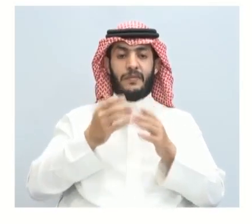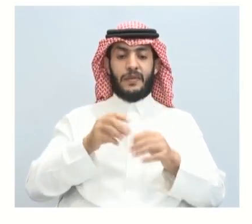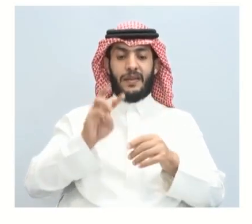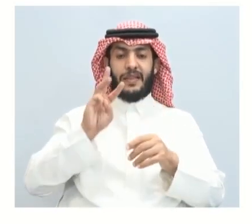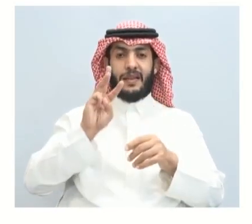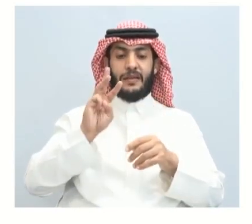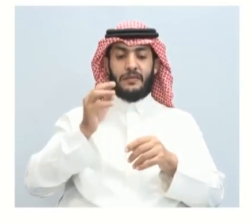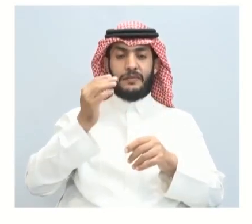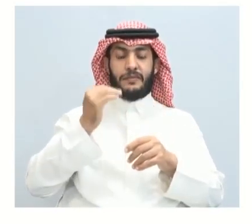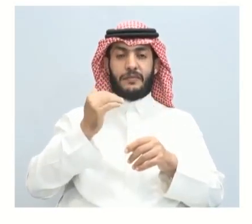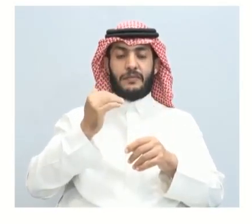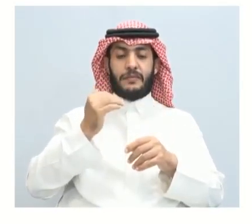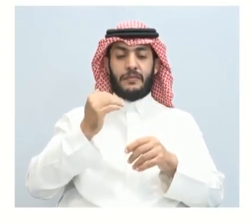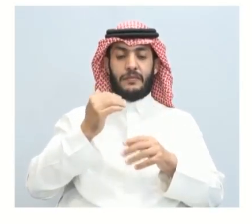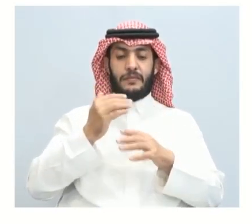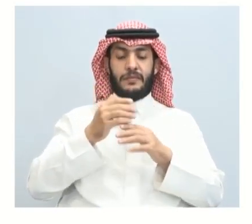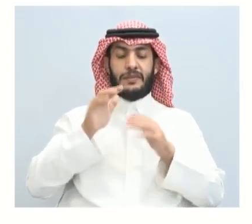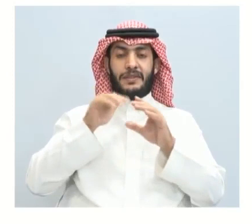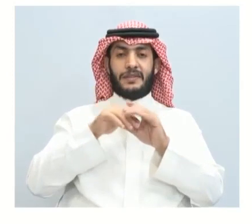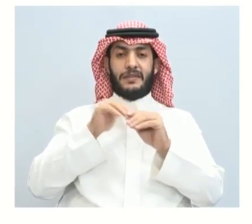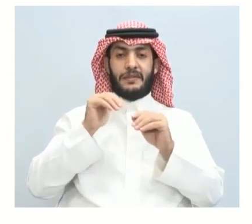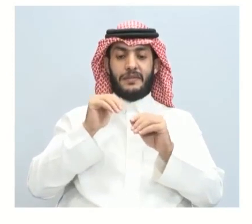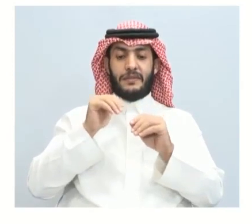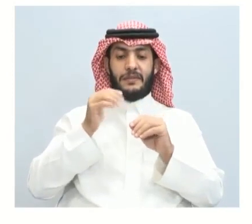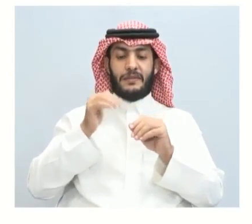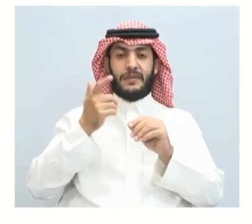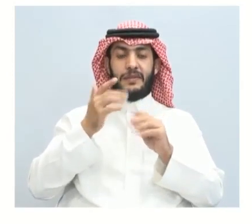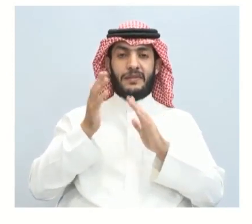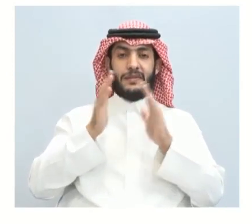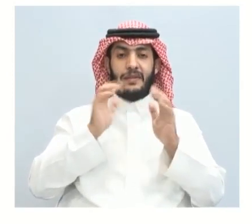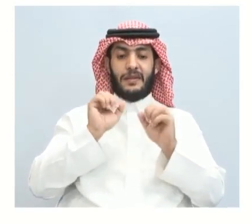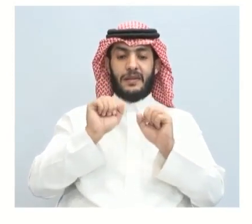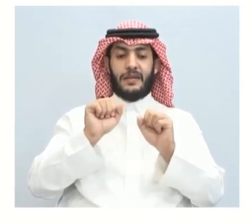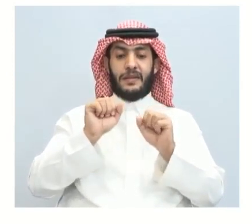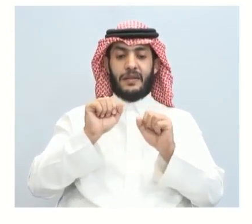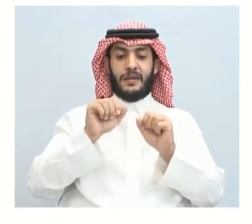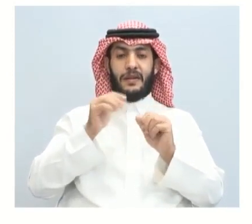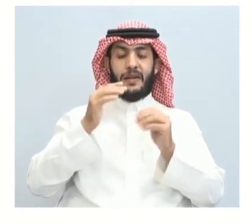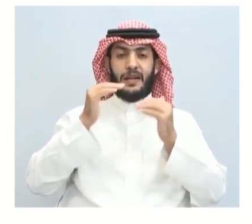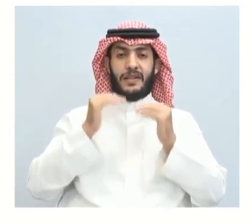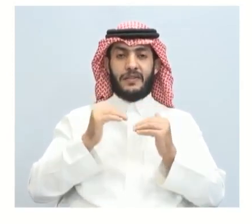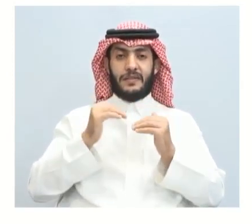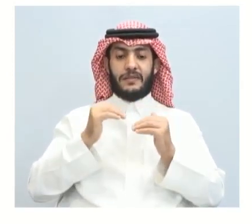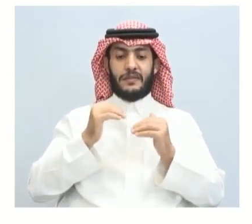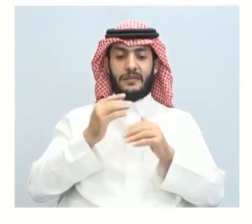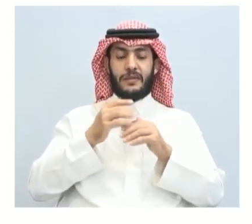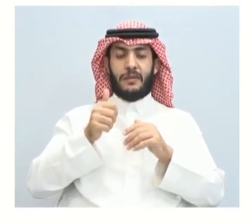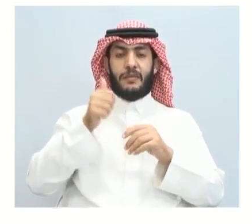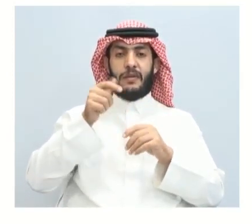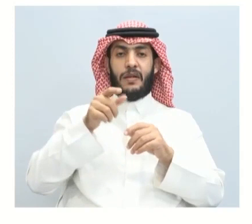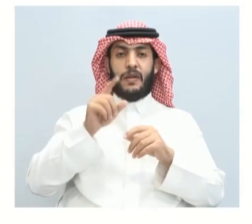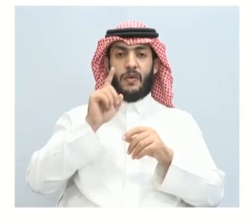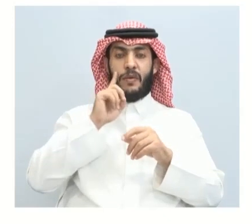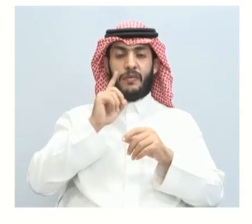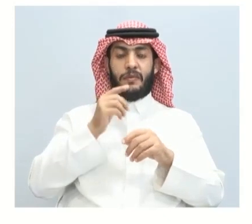ثلاثه وعندي انسحاب او ازاحه نحو الاسفل لان خارج الداله